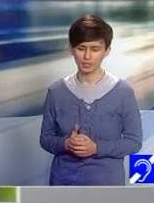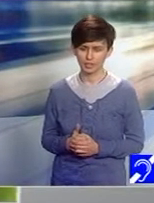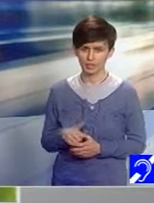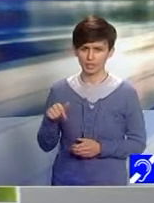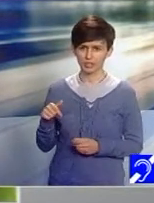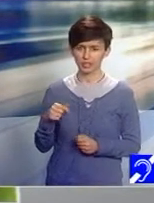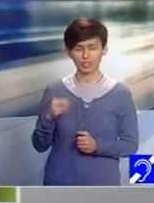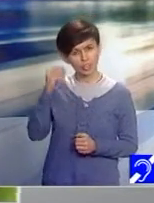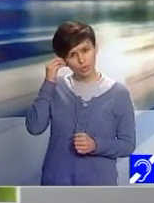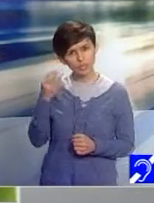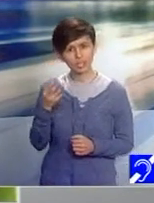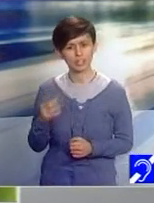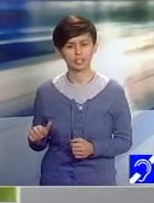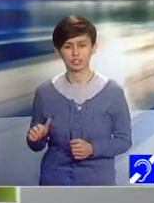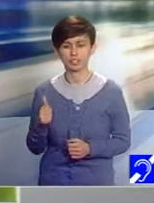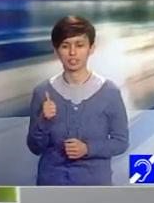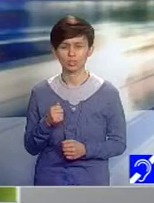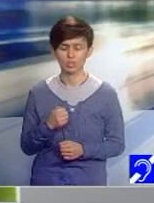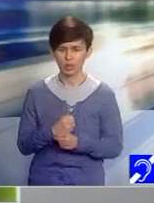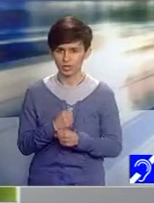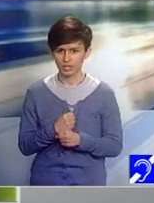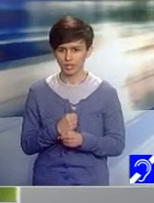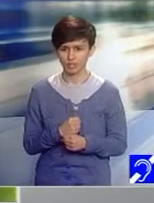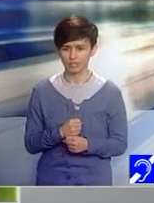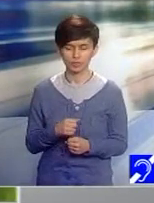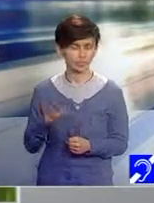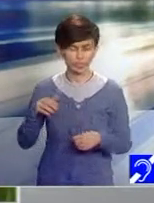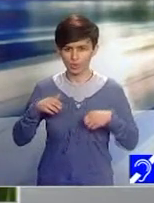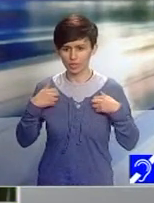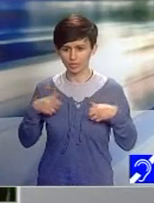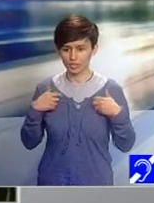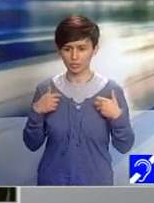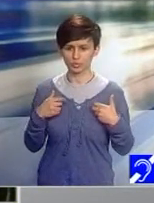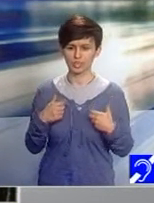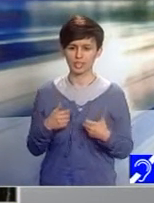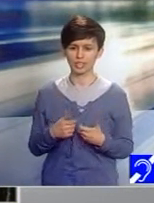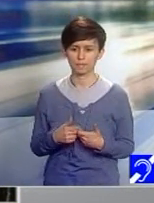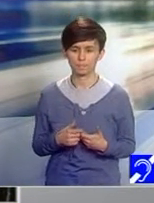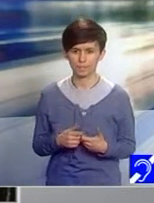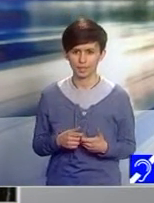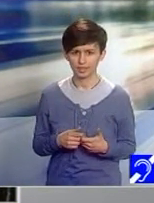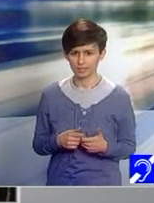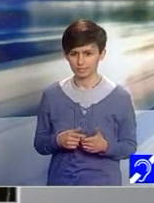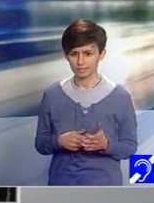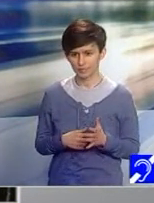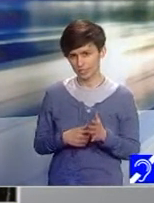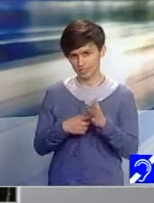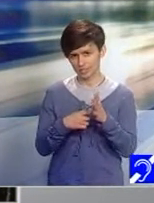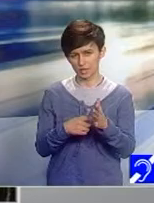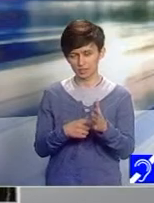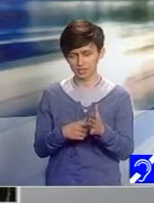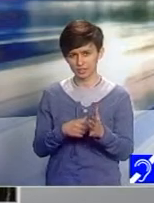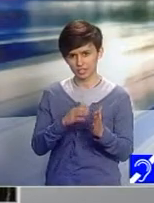au recreat-o, și au bucuria să le pună pe urmă pe